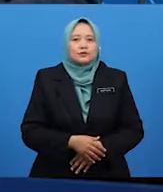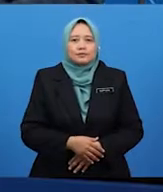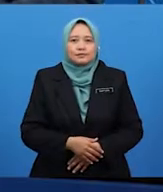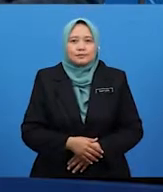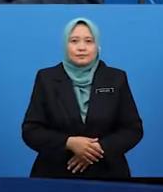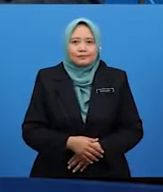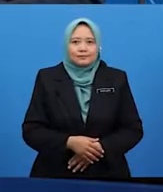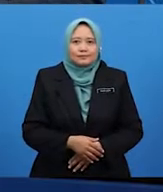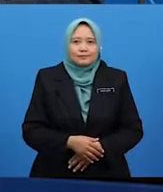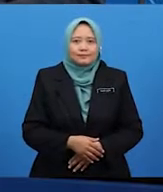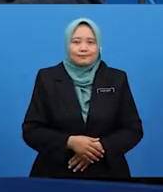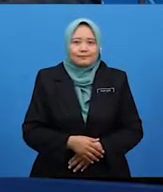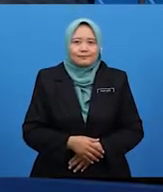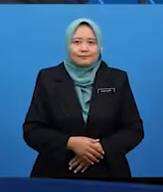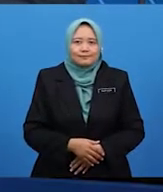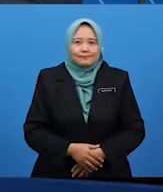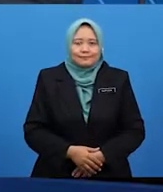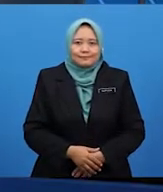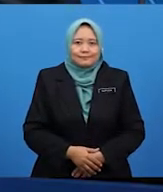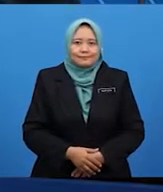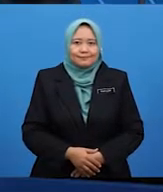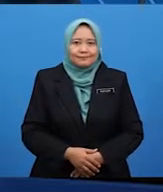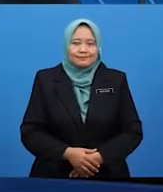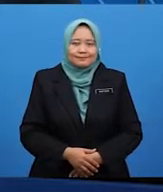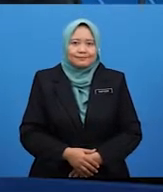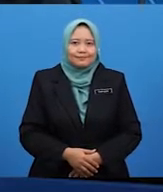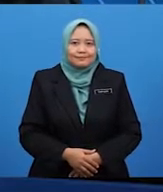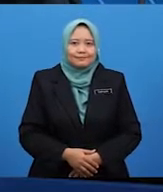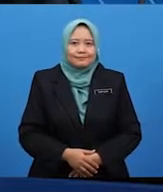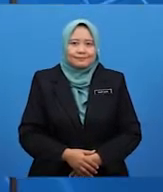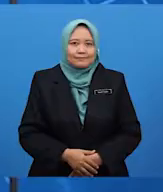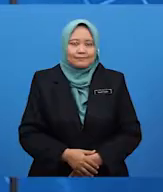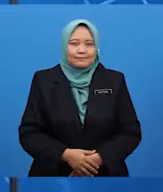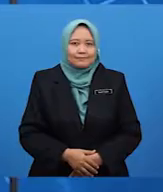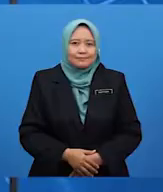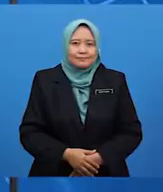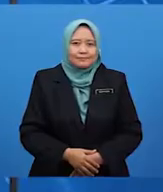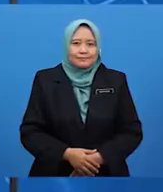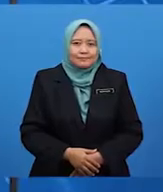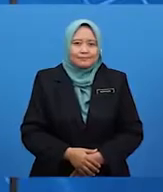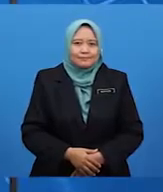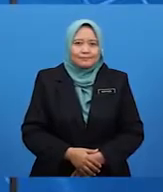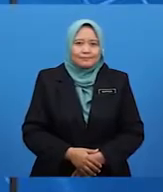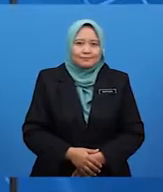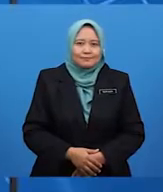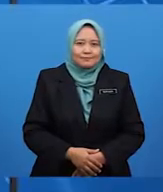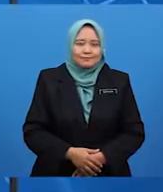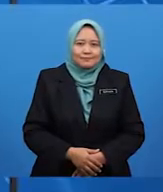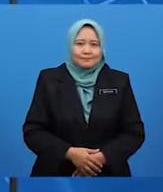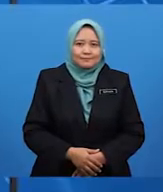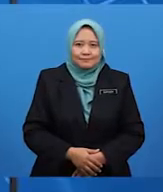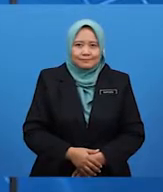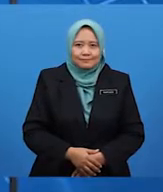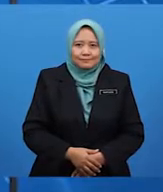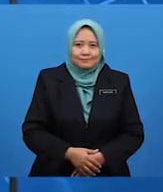Cikgu Dons, maafkan saya Cikgu Dons, tersasul, ya, kerana banyak sangat kita dipelajar, kan? Saya rasa okey. Cuba tengok dekat belakang kita ni,